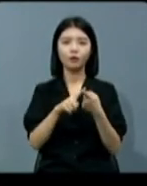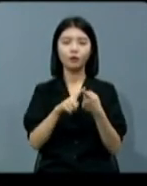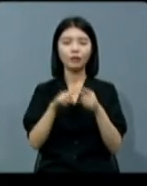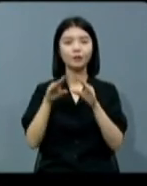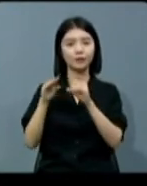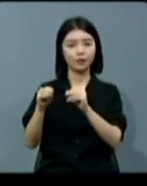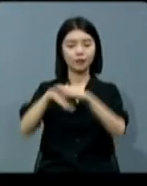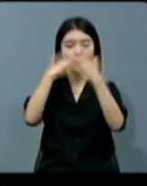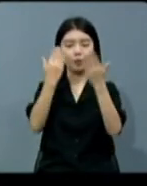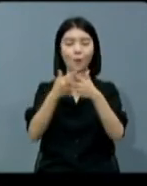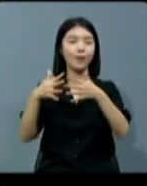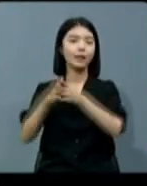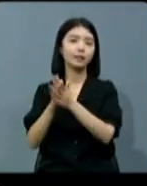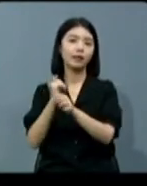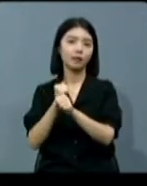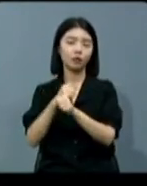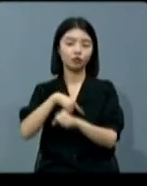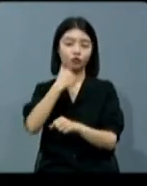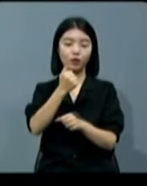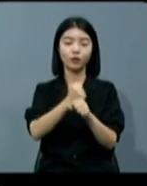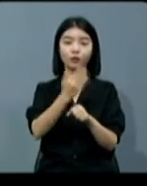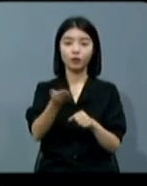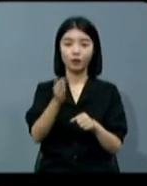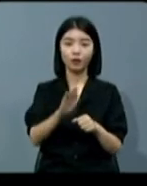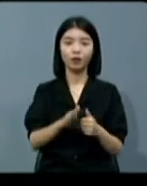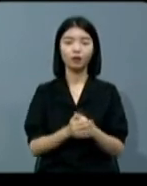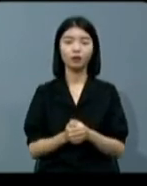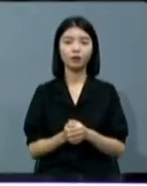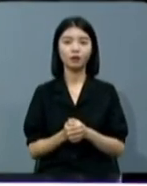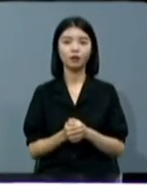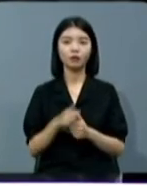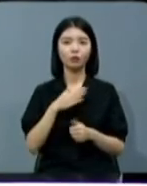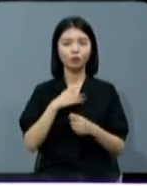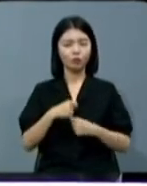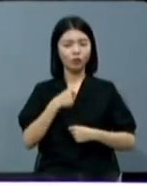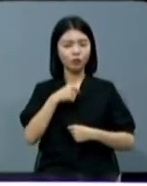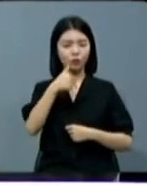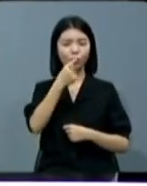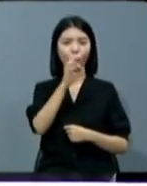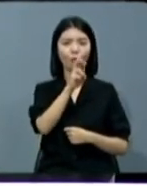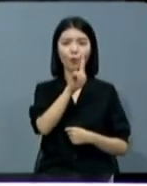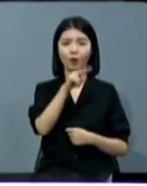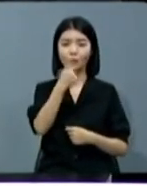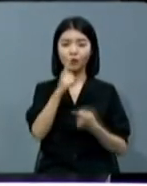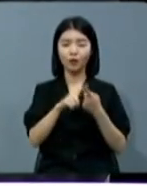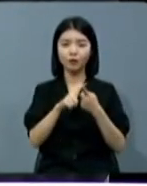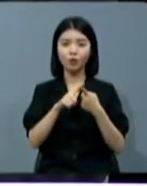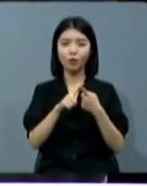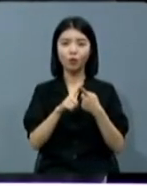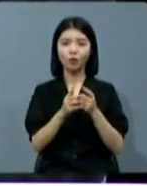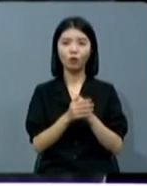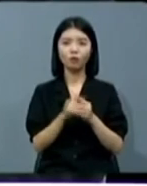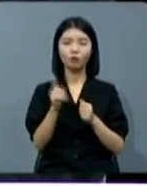금지 전면 폐지하겠다 이렇게 주장하셨는데 예. 저도 사실 공매도에 대해서 폐지해 달라